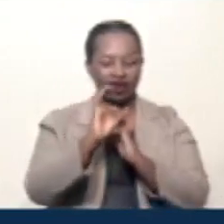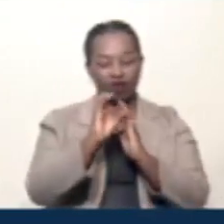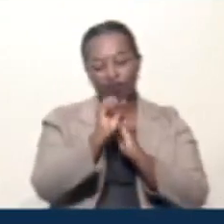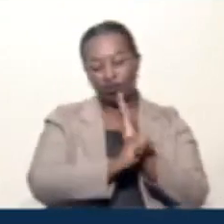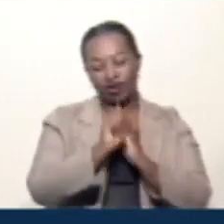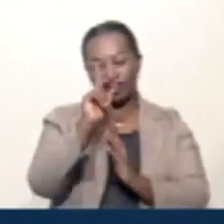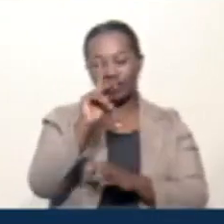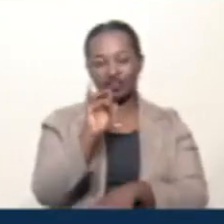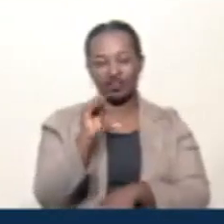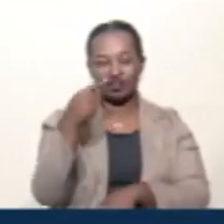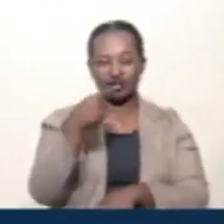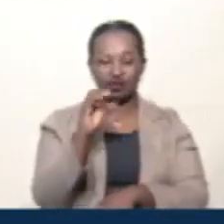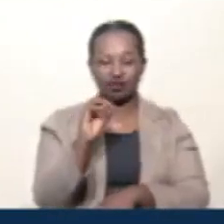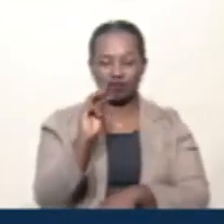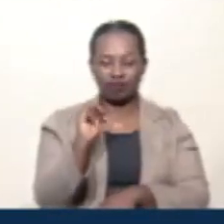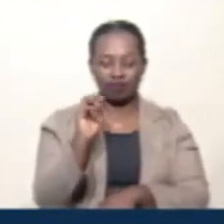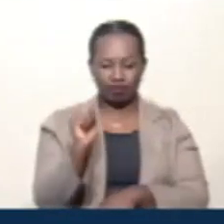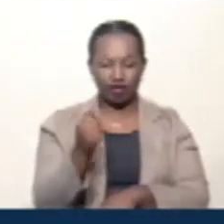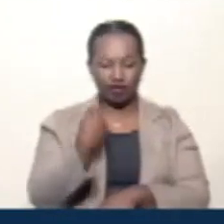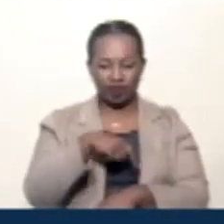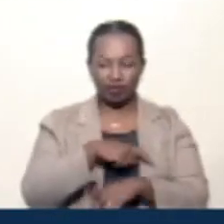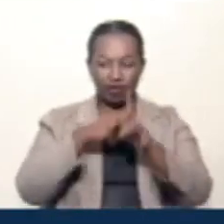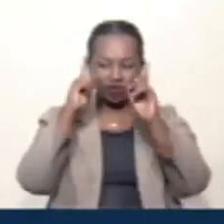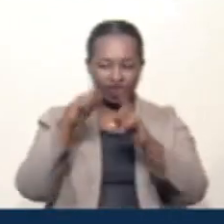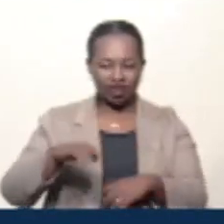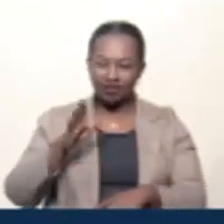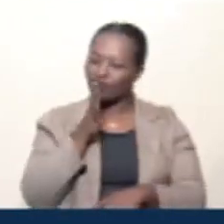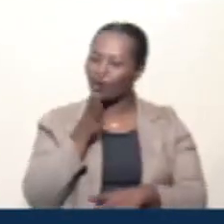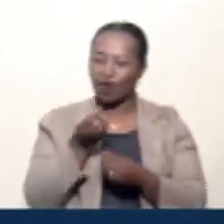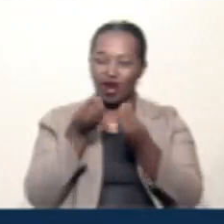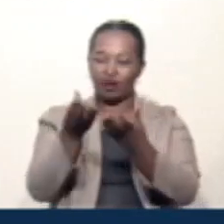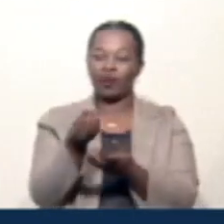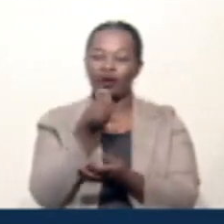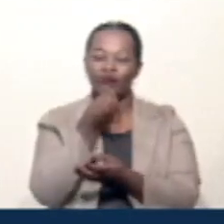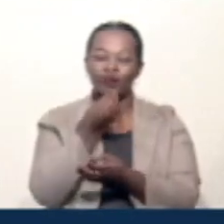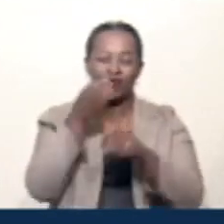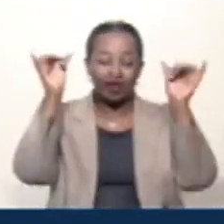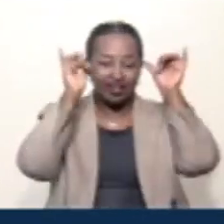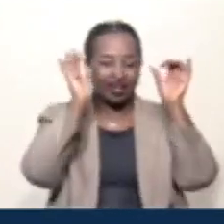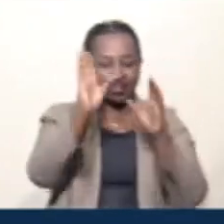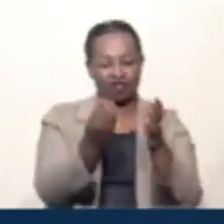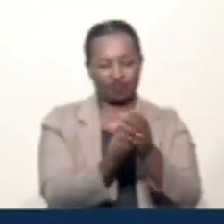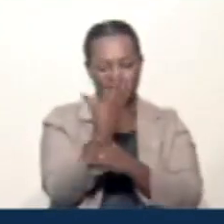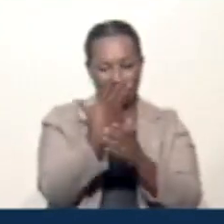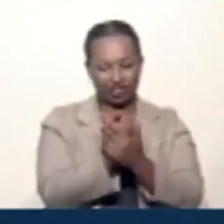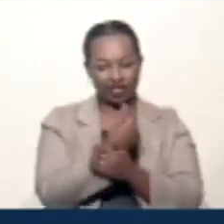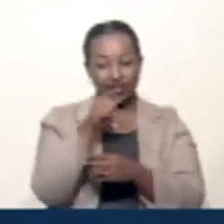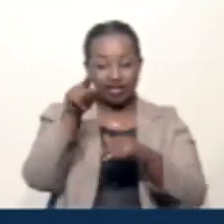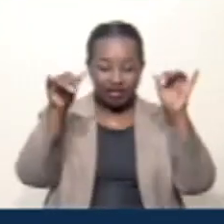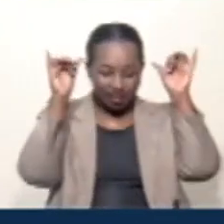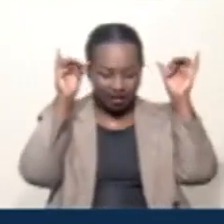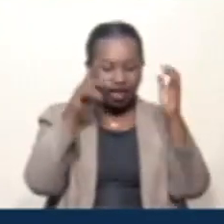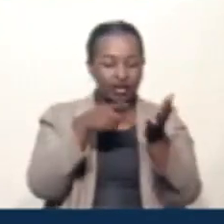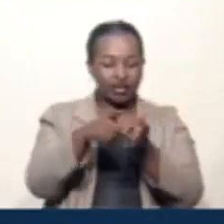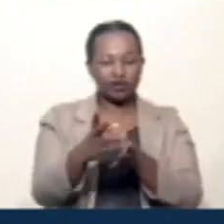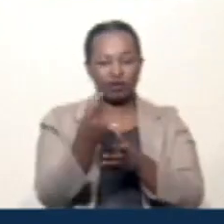Kigoma twagira Yesu agata tumusanzaho ubwatsi inkazi. Uyu mubyeyi yaravuga ko izi nka yaziguza hanini mu mafaranga yavanye mu